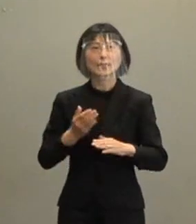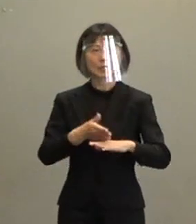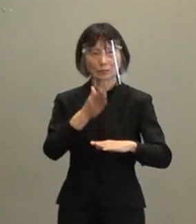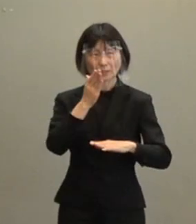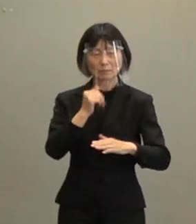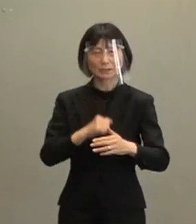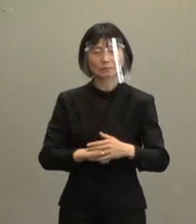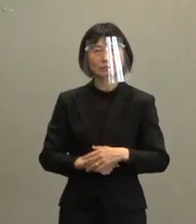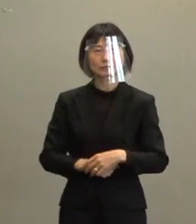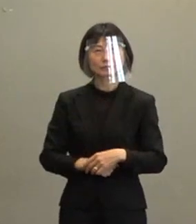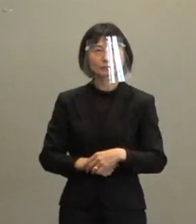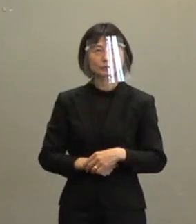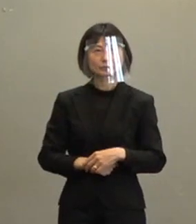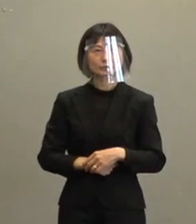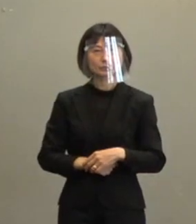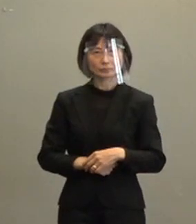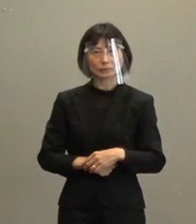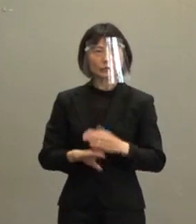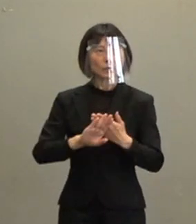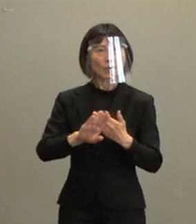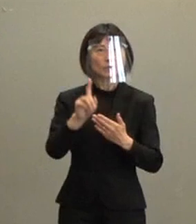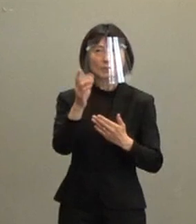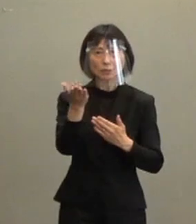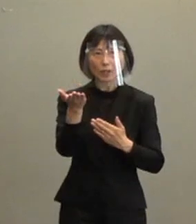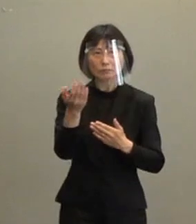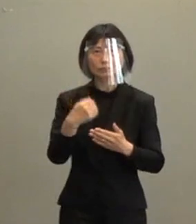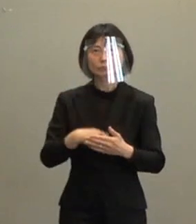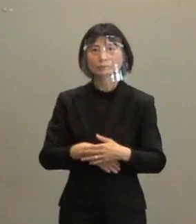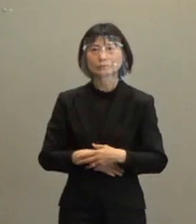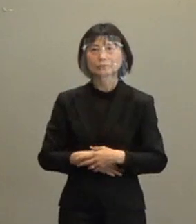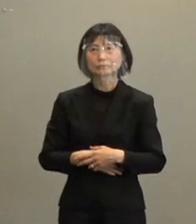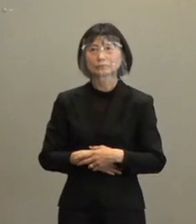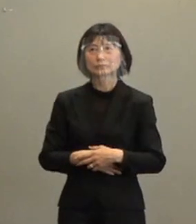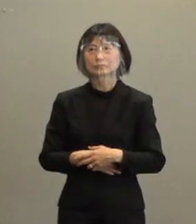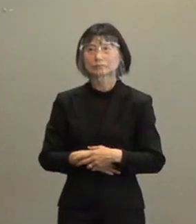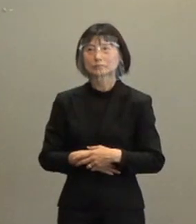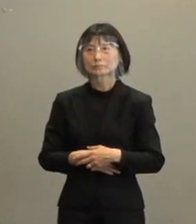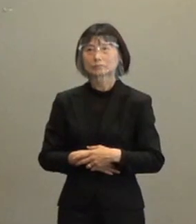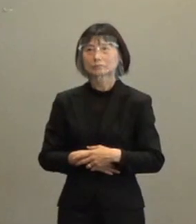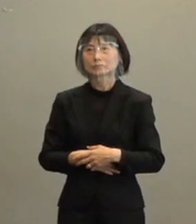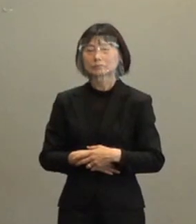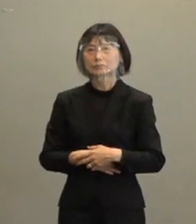うございます。 他いかがでしょうか。